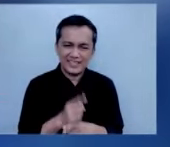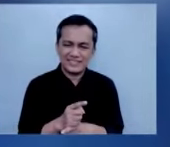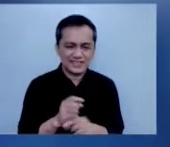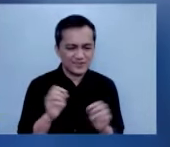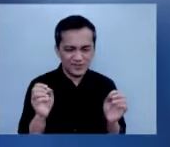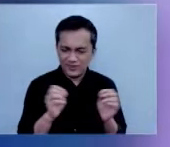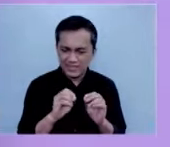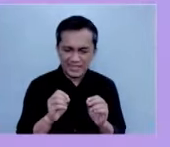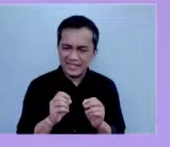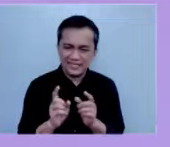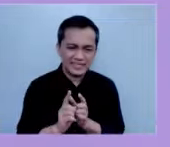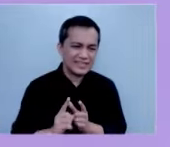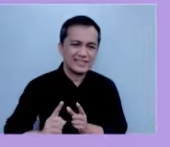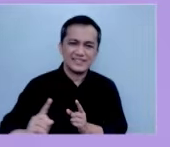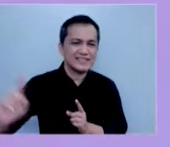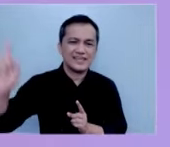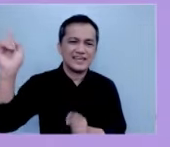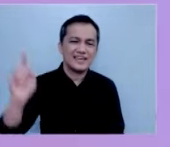ka na